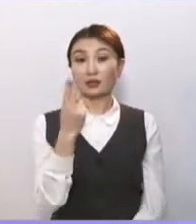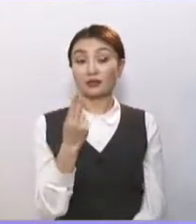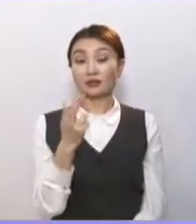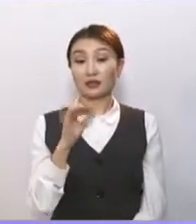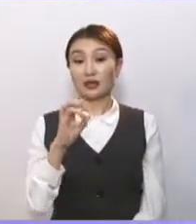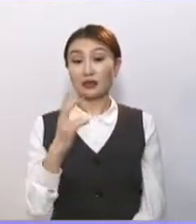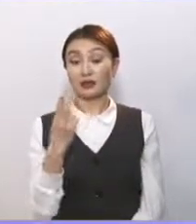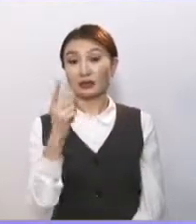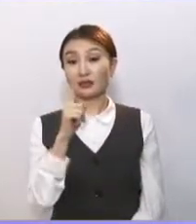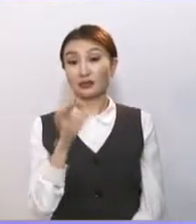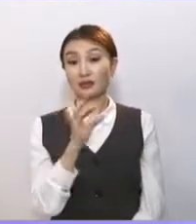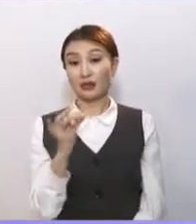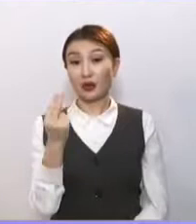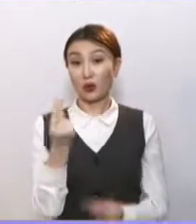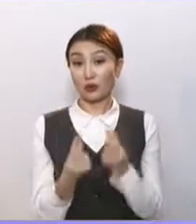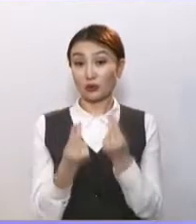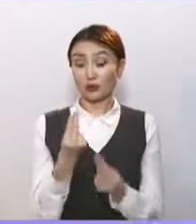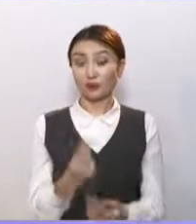оюну.